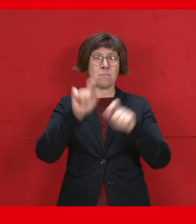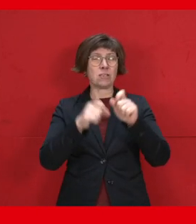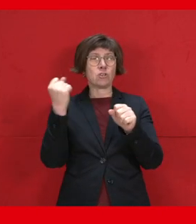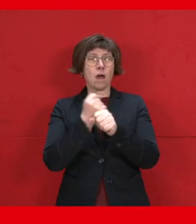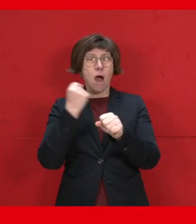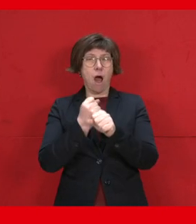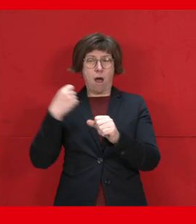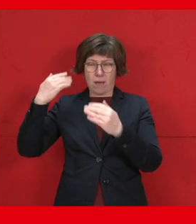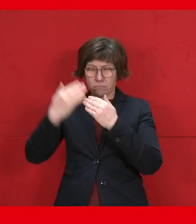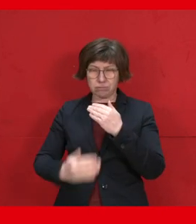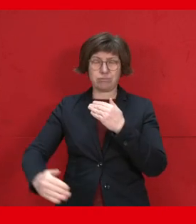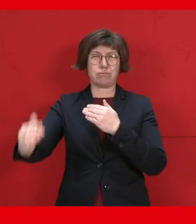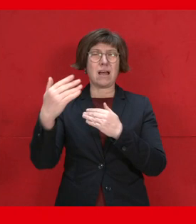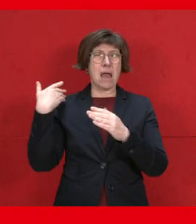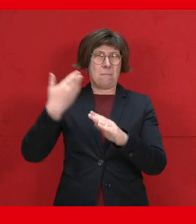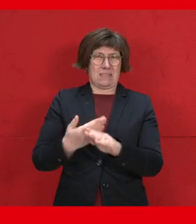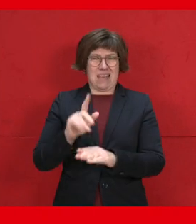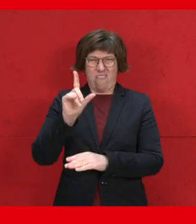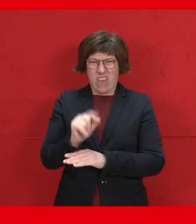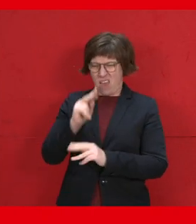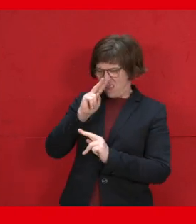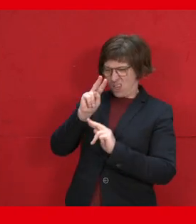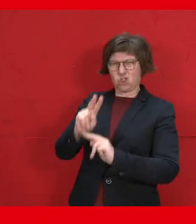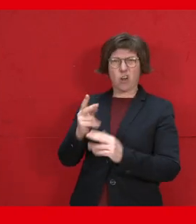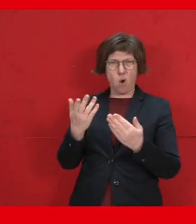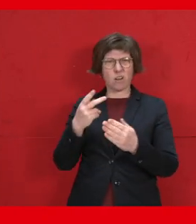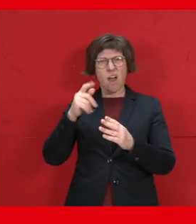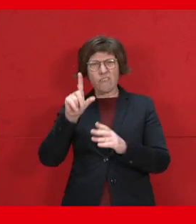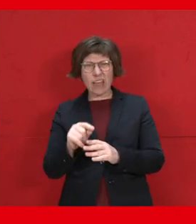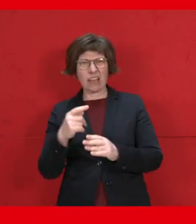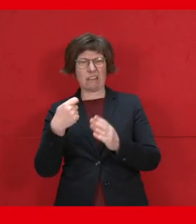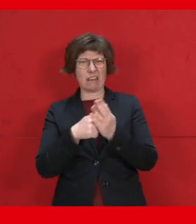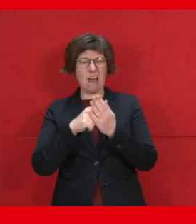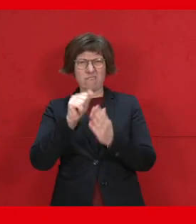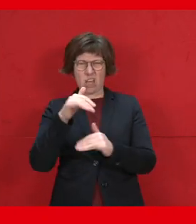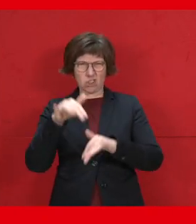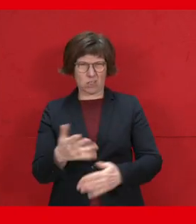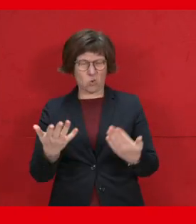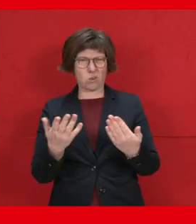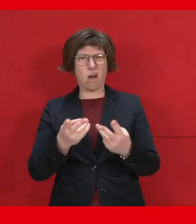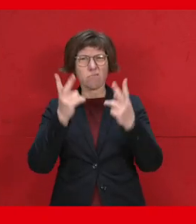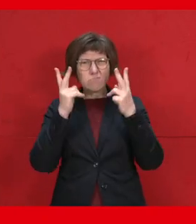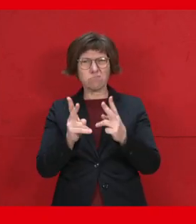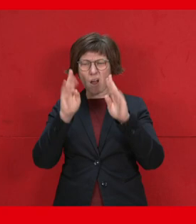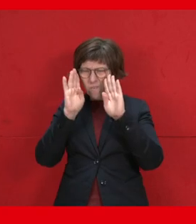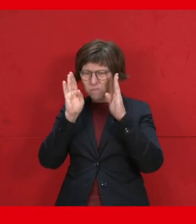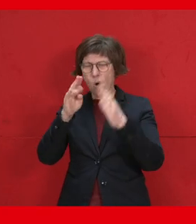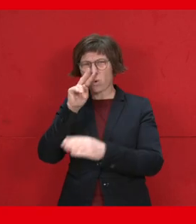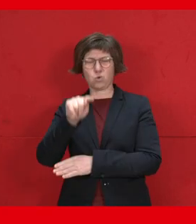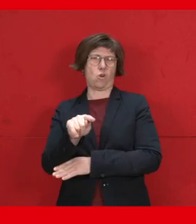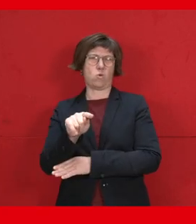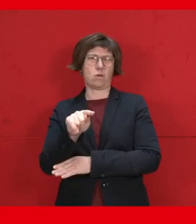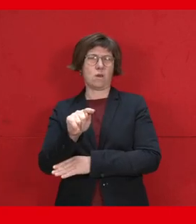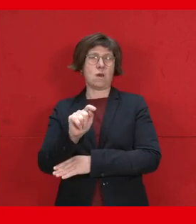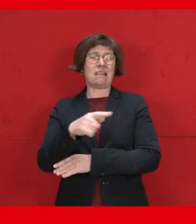Arbeit bislang viel zu wenig von unserer Aufmerksamkeit und Wertschätzung erhalten haben, sind verstärkt in unseren Fokus geraten. Das gilt nicht